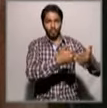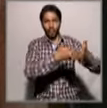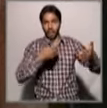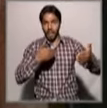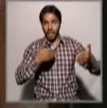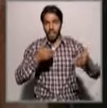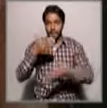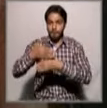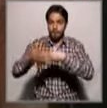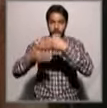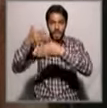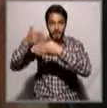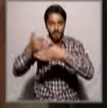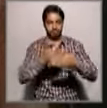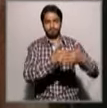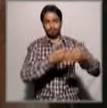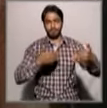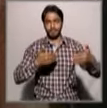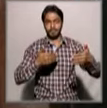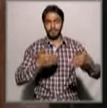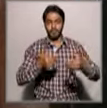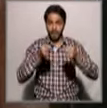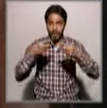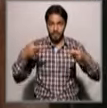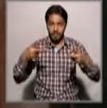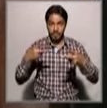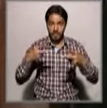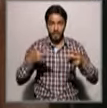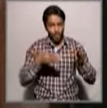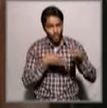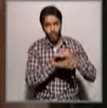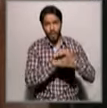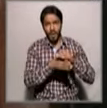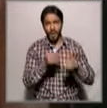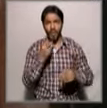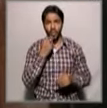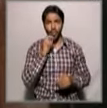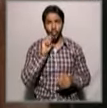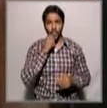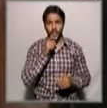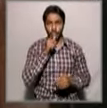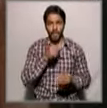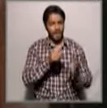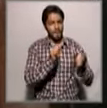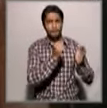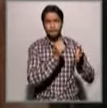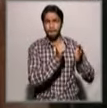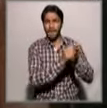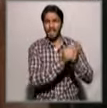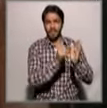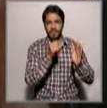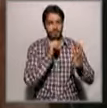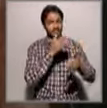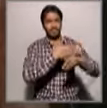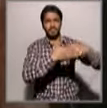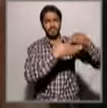قاعد كده. المهم هد جوه الوالد في حياته، بس قال الحتة اللي جوه دي للبنات